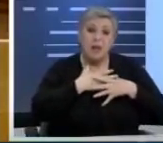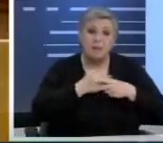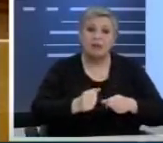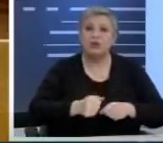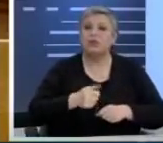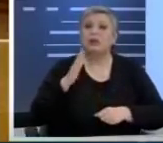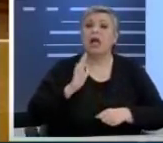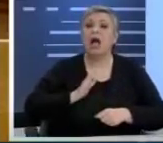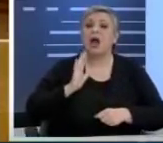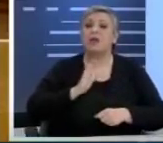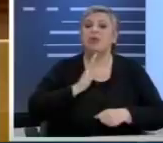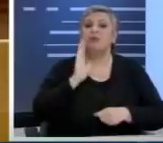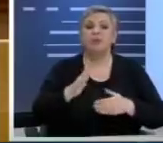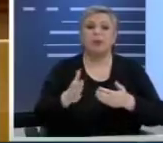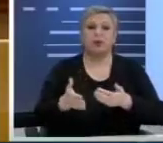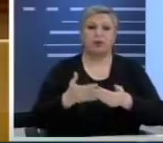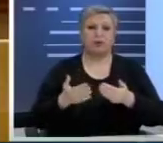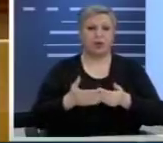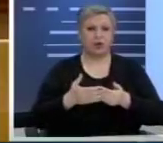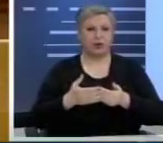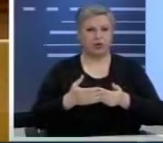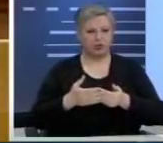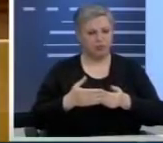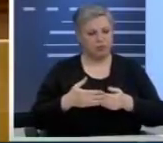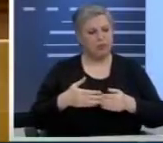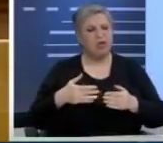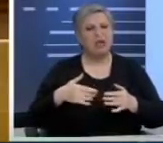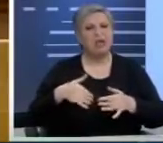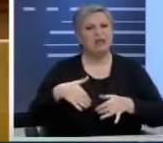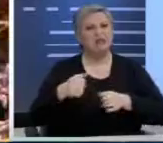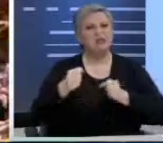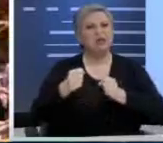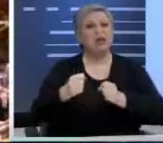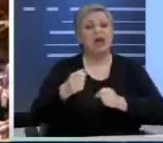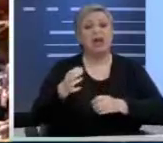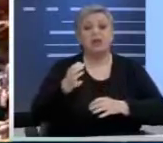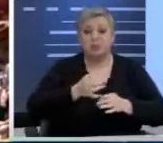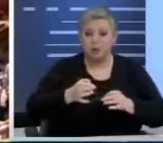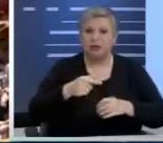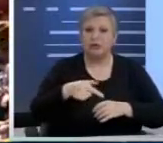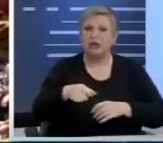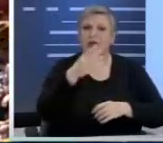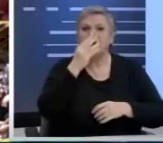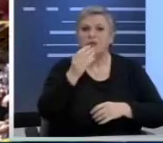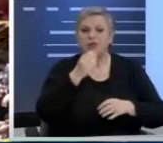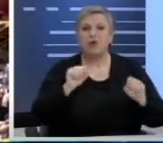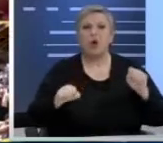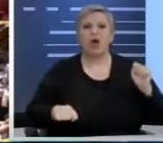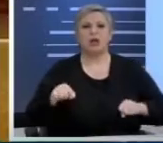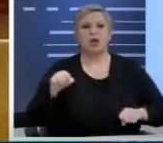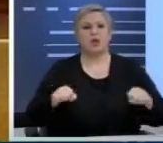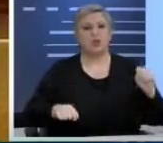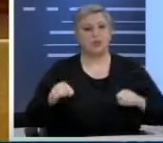τις καρέκλες που λέτε, θα έχετε την ευκαιρία το Φλεβάρι, το Μάρτι, όταν θα ψηφίσετε μαζί μας να